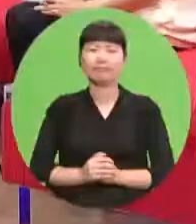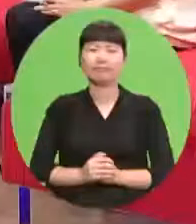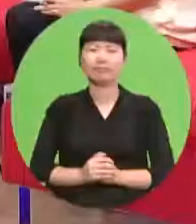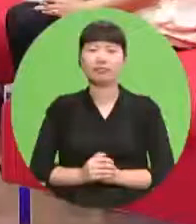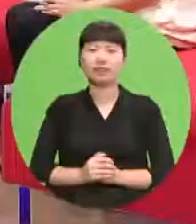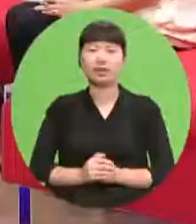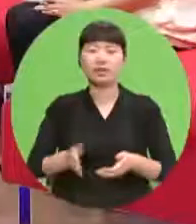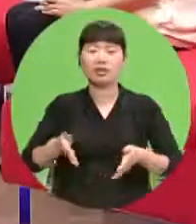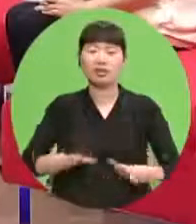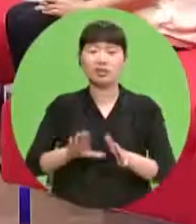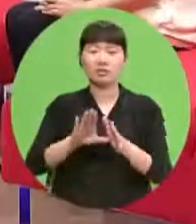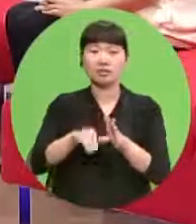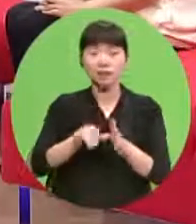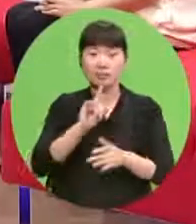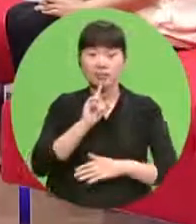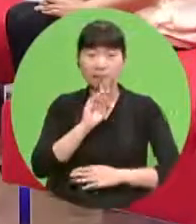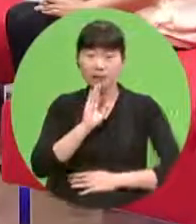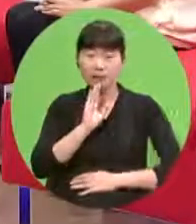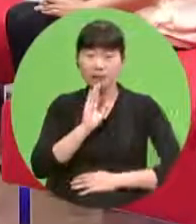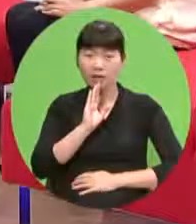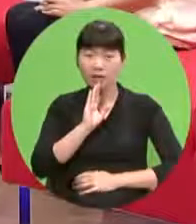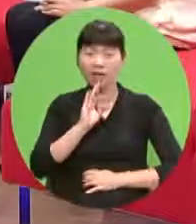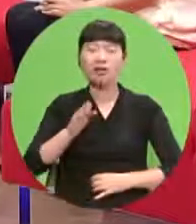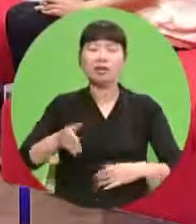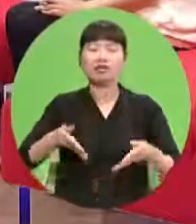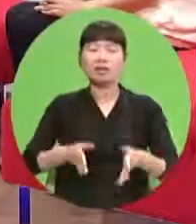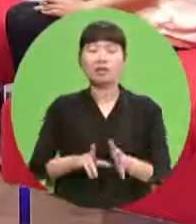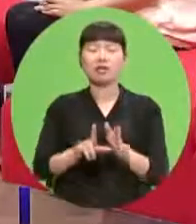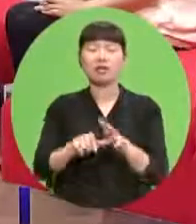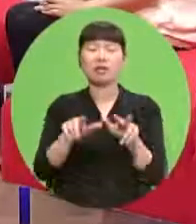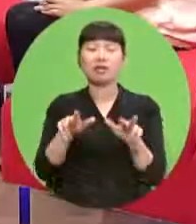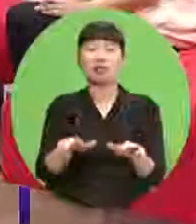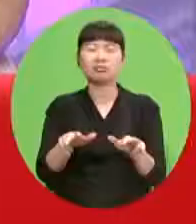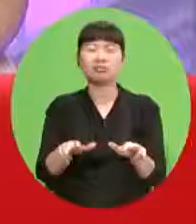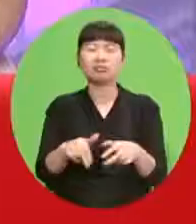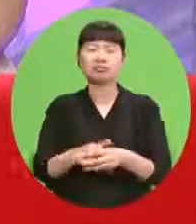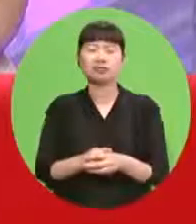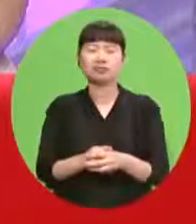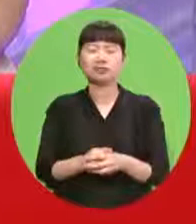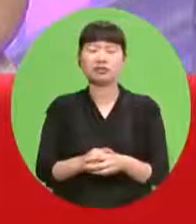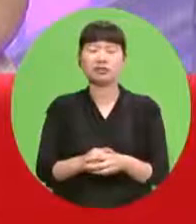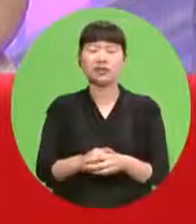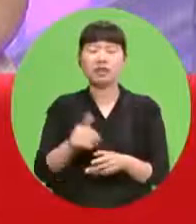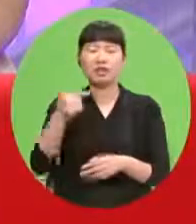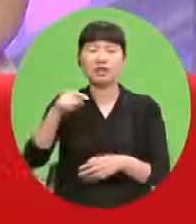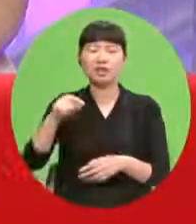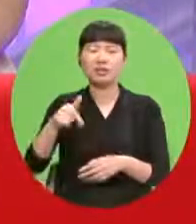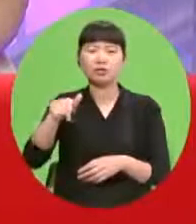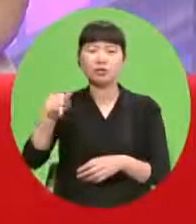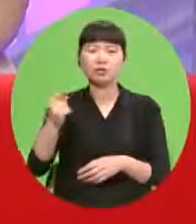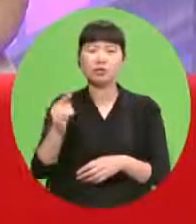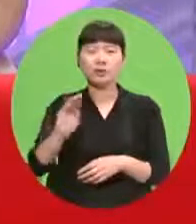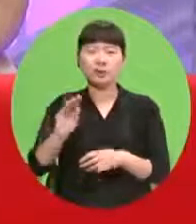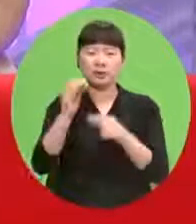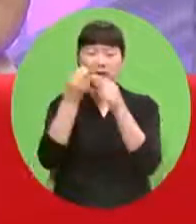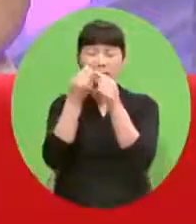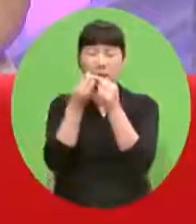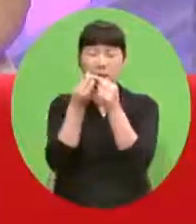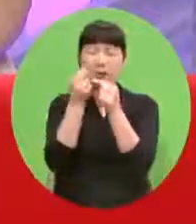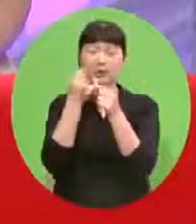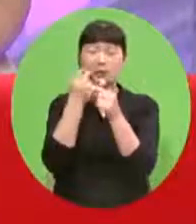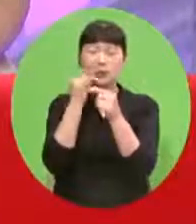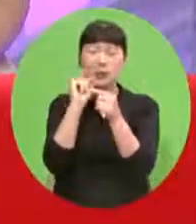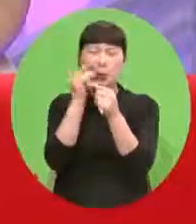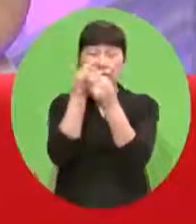그러니까 태어났을 때 네. 말씀하시는 거죠. 태어났을 때는 이제 눈곱이 너무 많이 낀다든지 그렇지